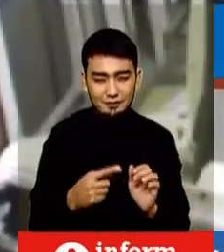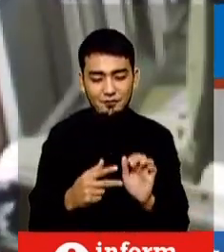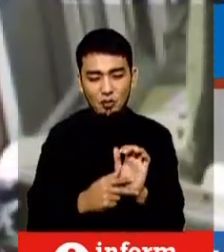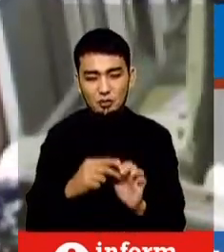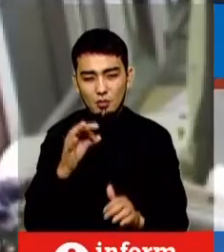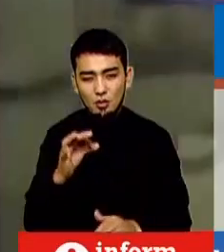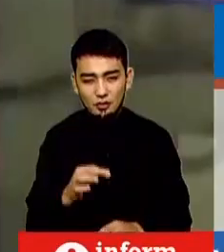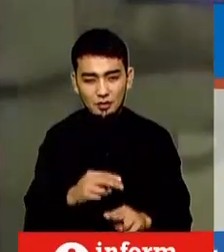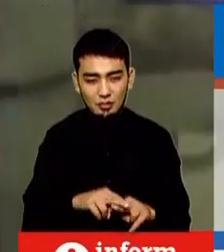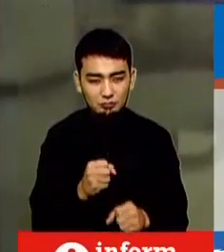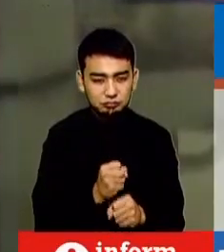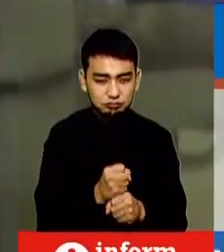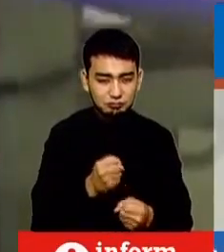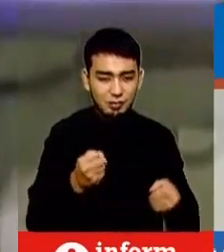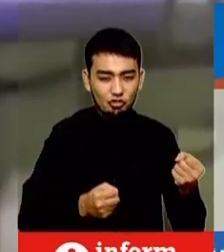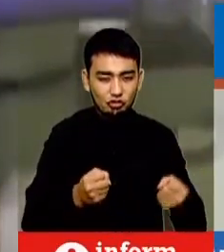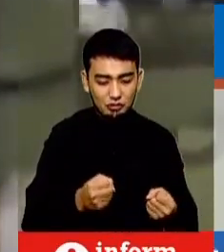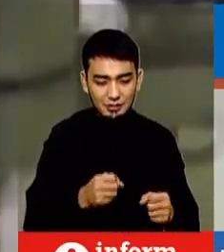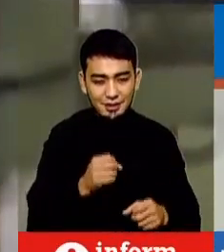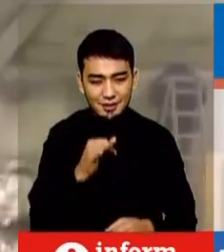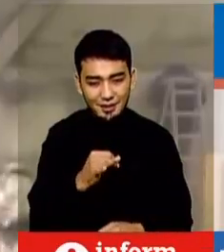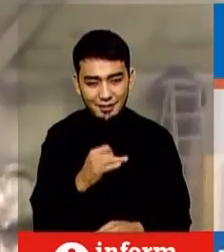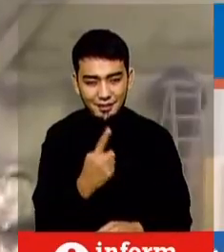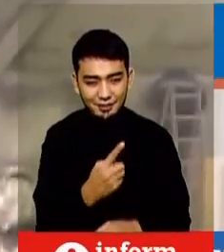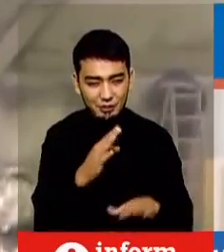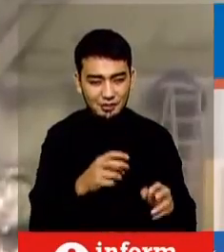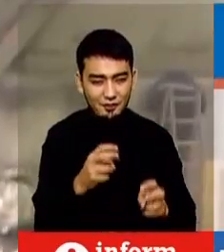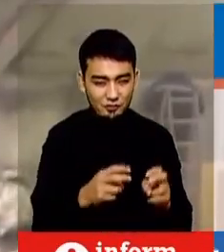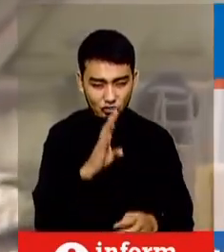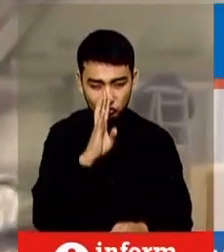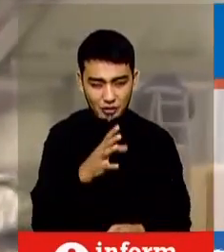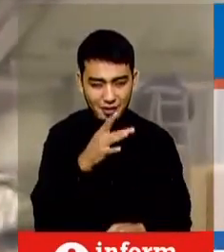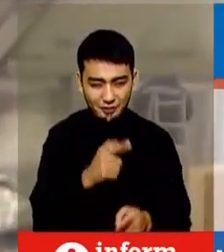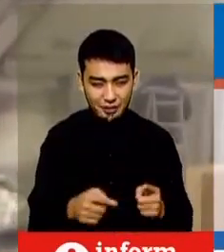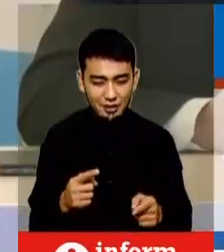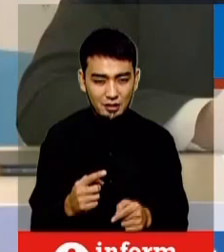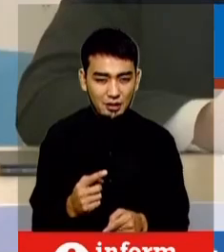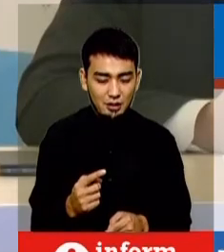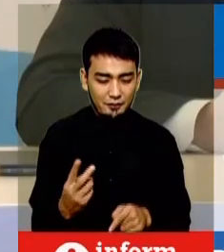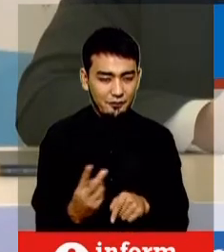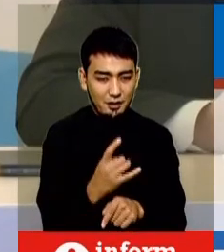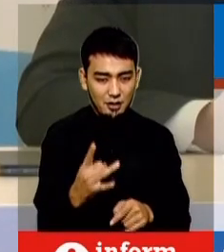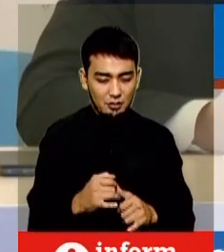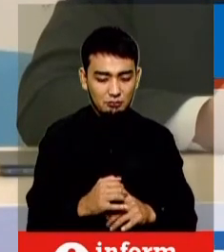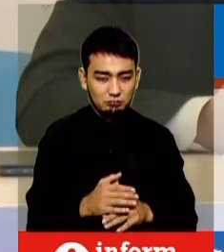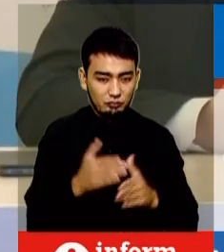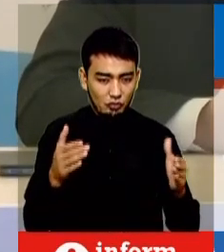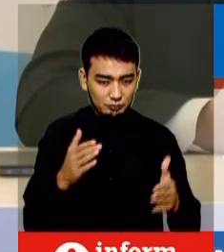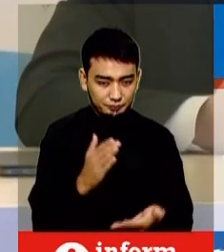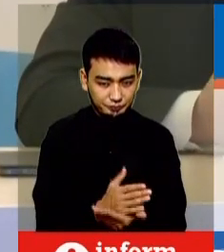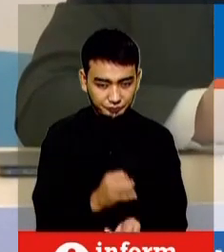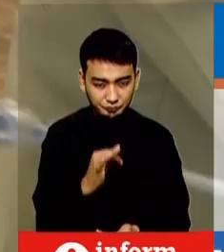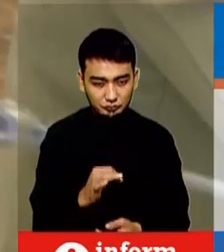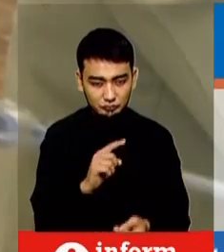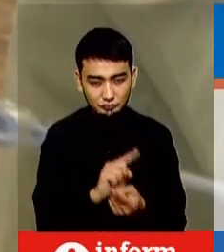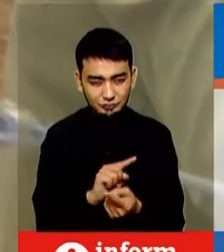17,8% формирует машиностроение. Объем производства за 4 года вырос более чем в 2 раза. Участники встречи отметили,